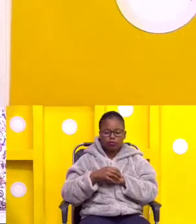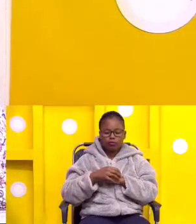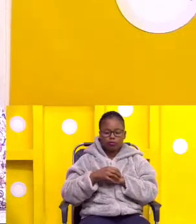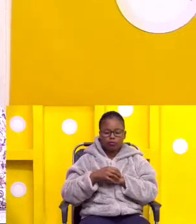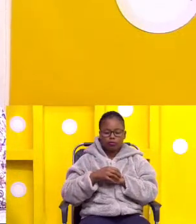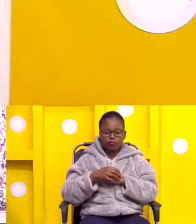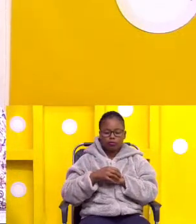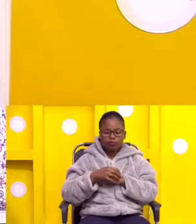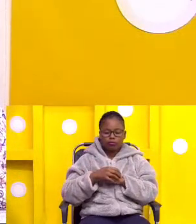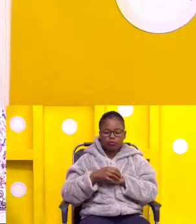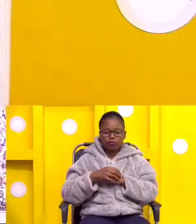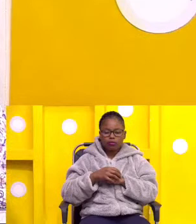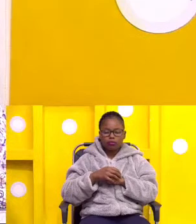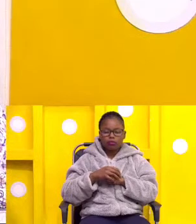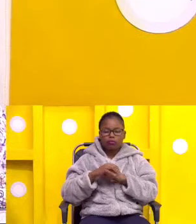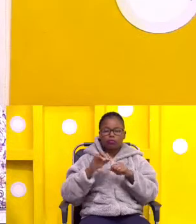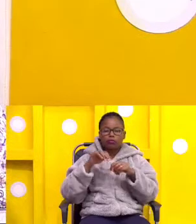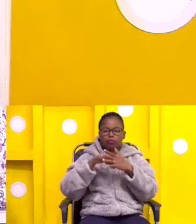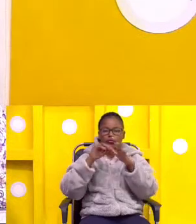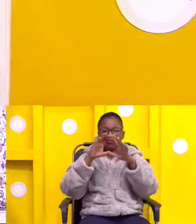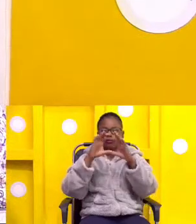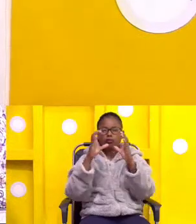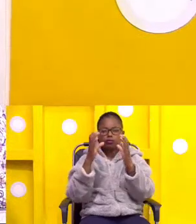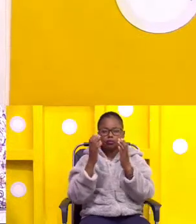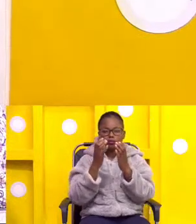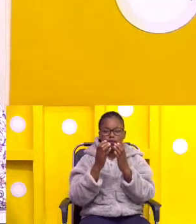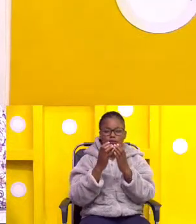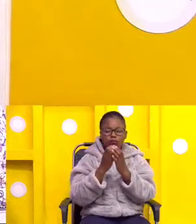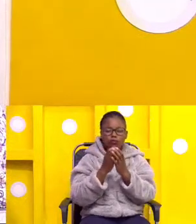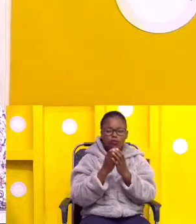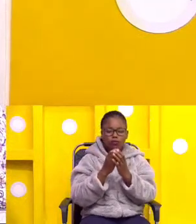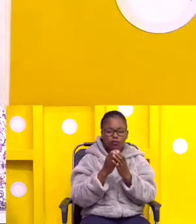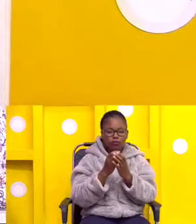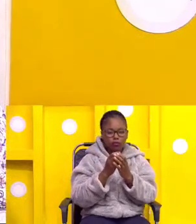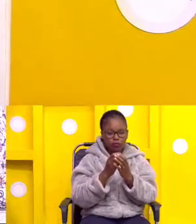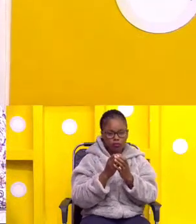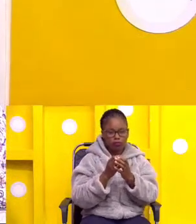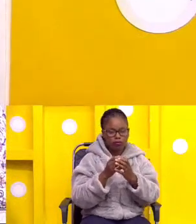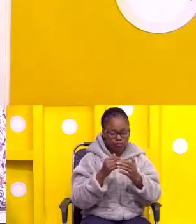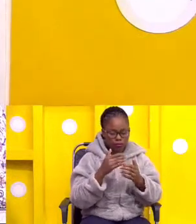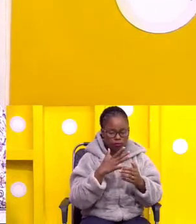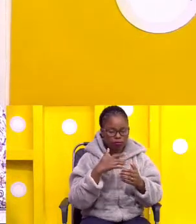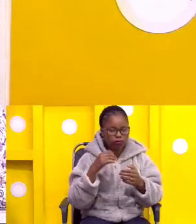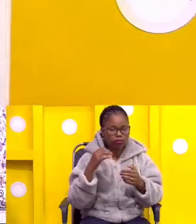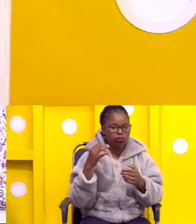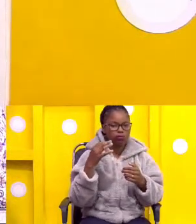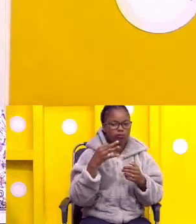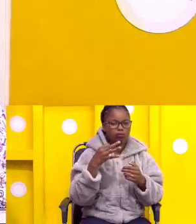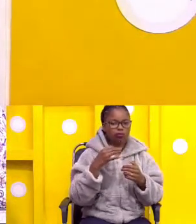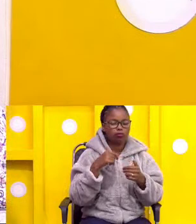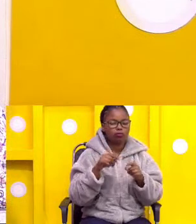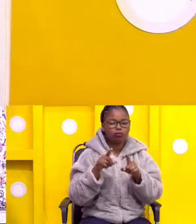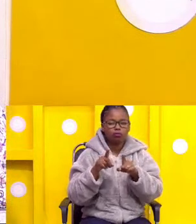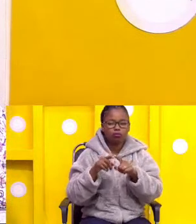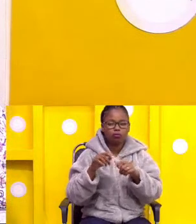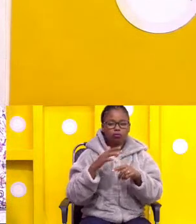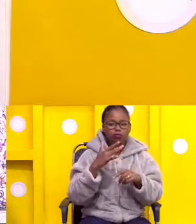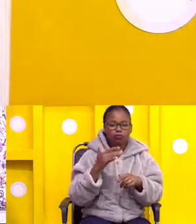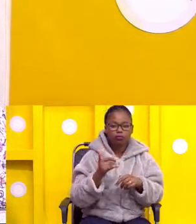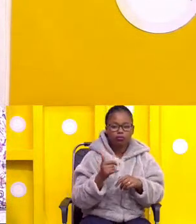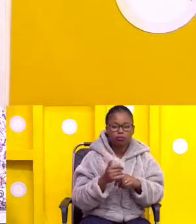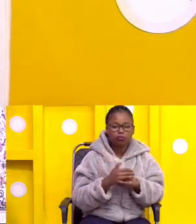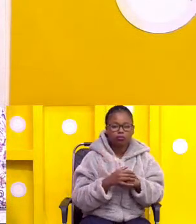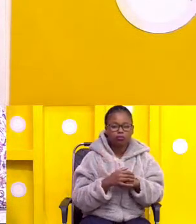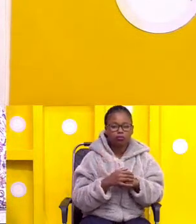ndirakwira kirathi kigima ndathekereirwo kwaje tondu lecturer ari wa haha wa kamau muiru guko